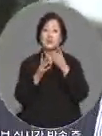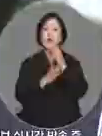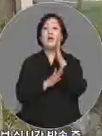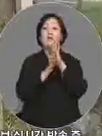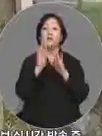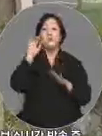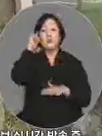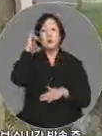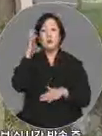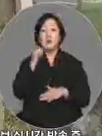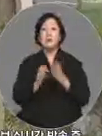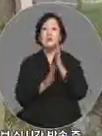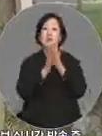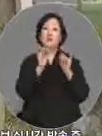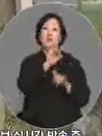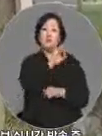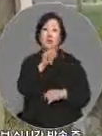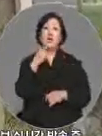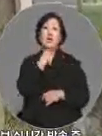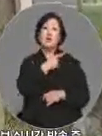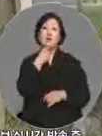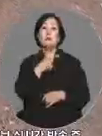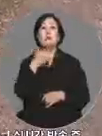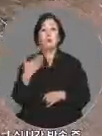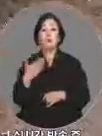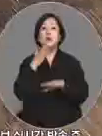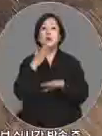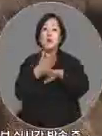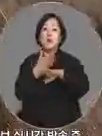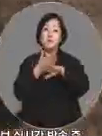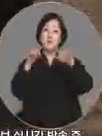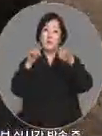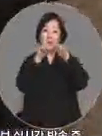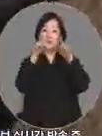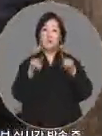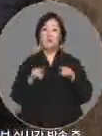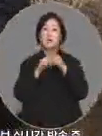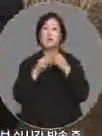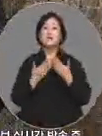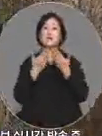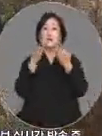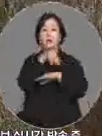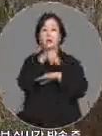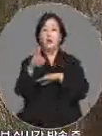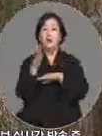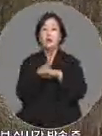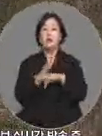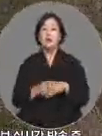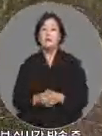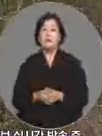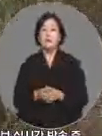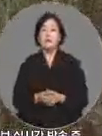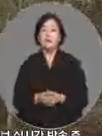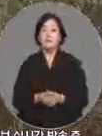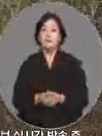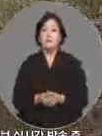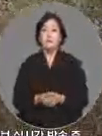시민의식을 발휘한 시민들에게 소방당국은 감 사업장을 전달하기로 했습니다 ubc 뉴 스 칠해줍니다